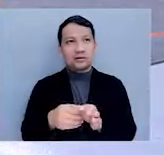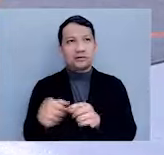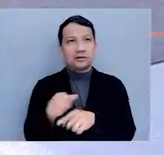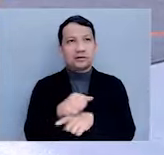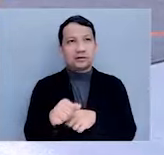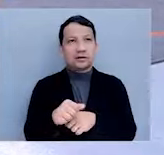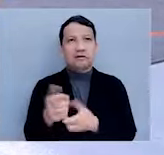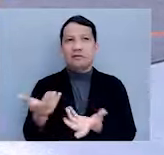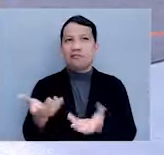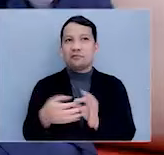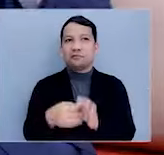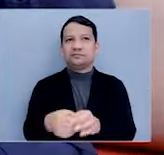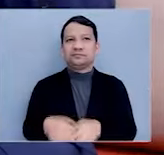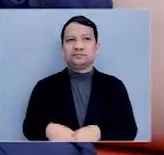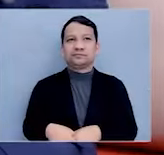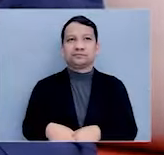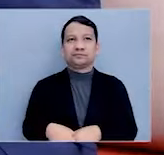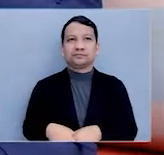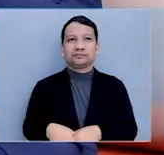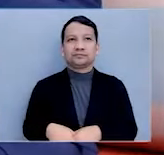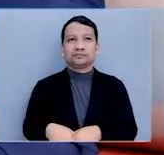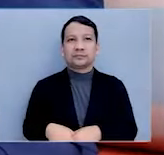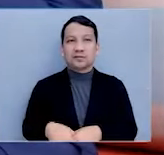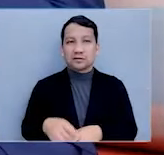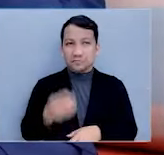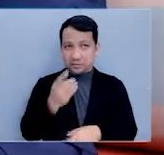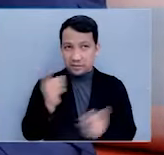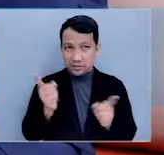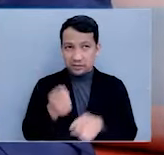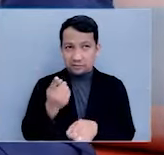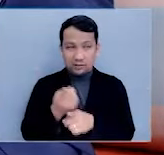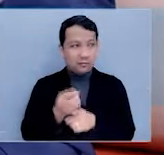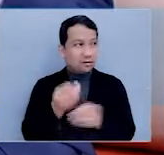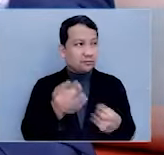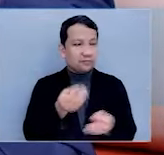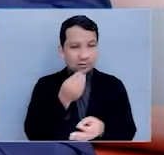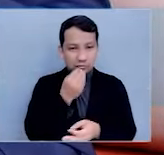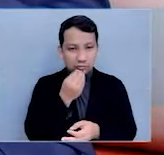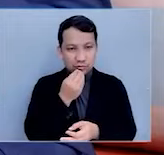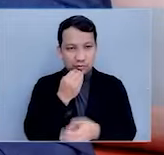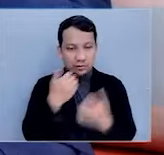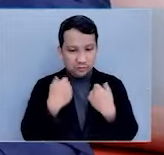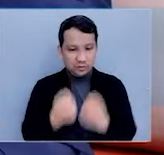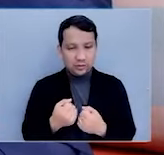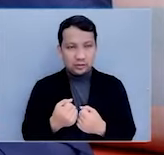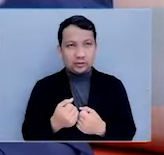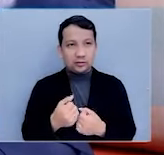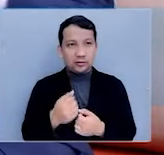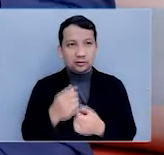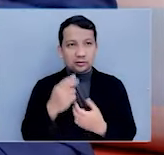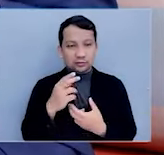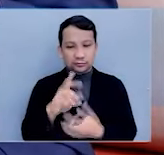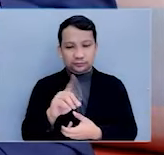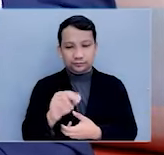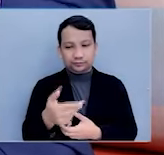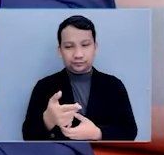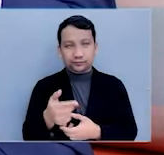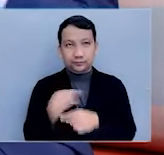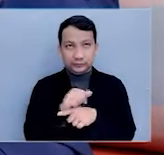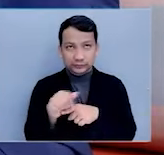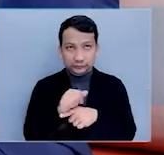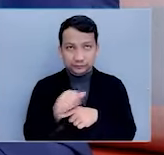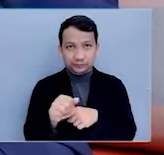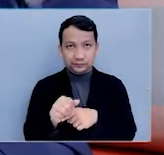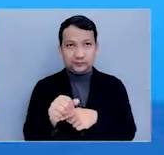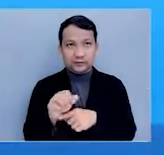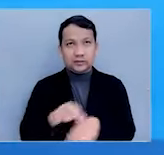inyo ba? Anong kailangan? Tama po kayo, may diet po. Proper diet. And kailangan healthy yung dog. And training. So,